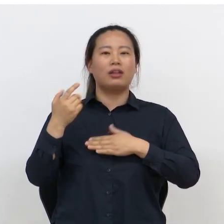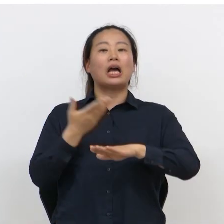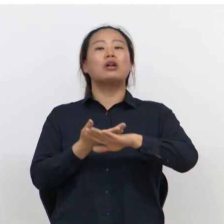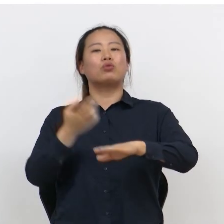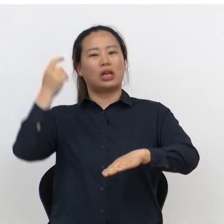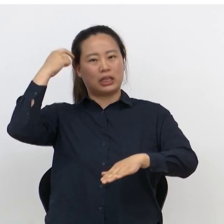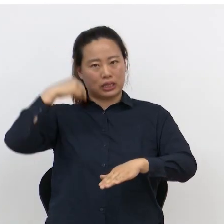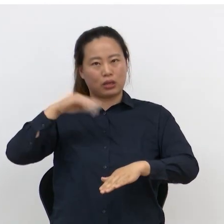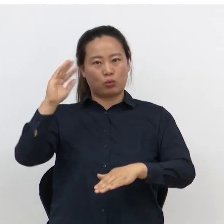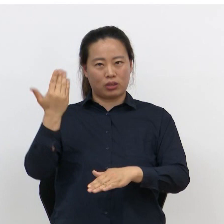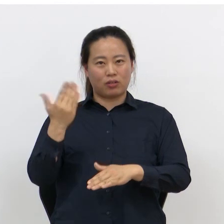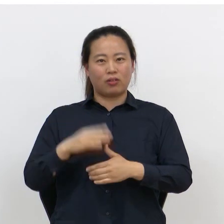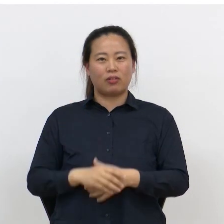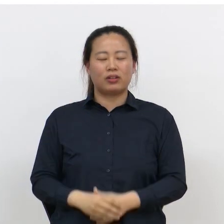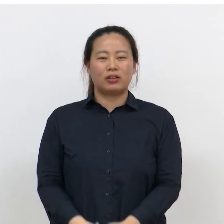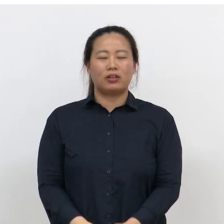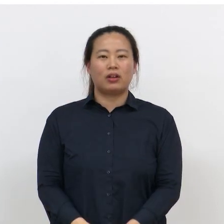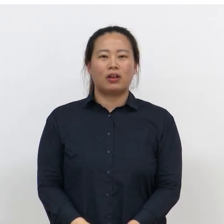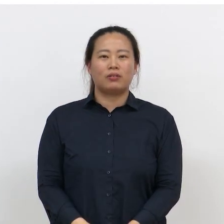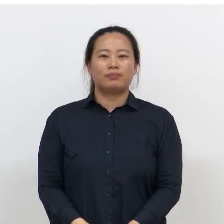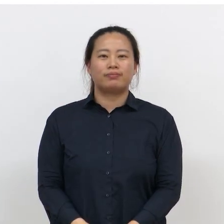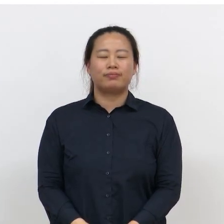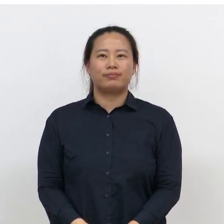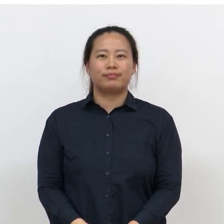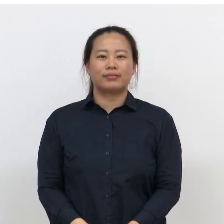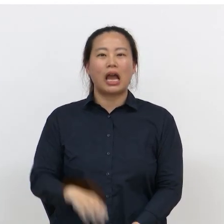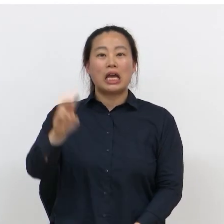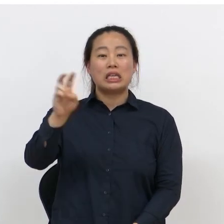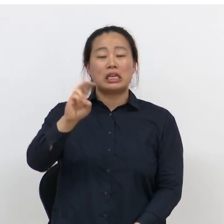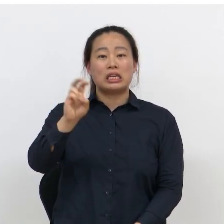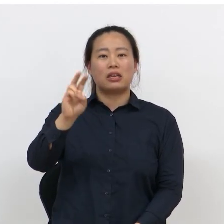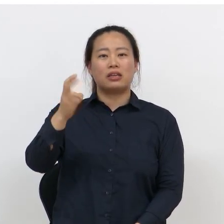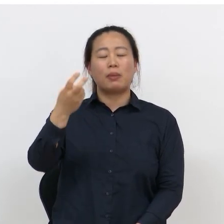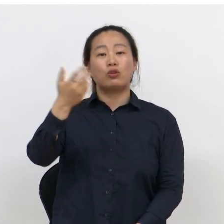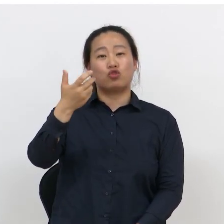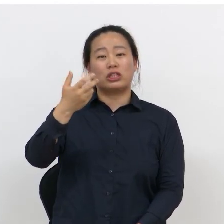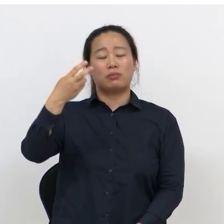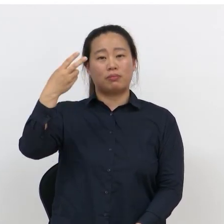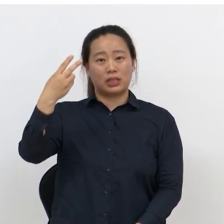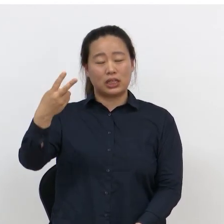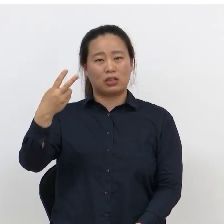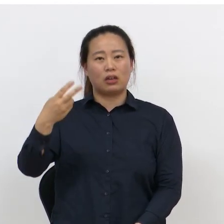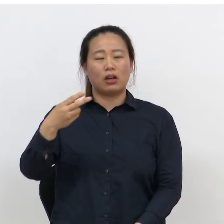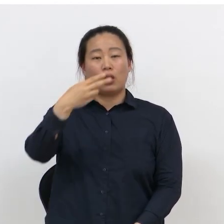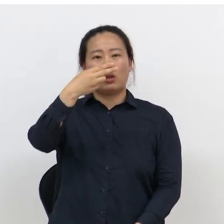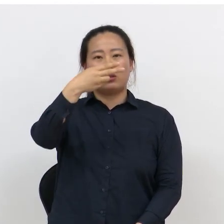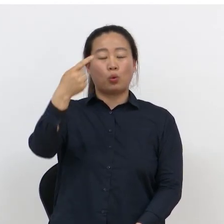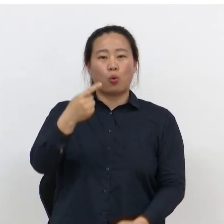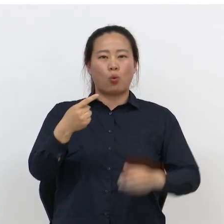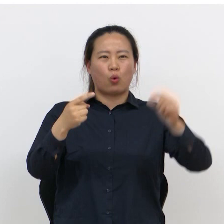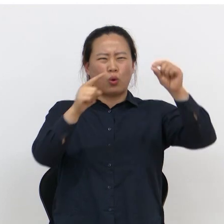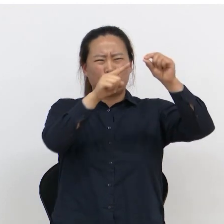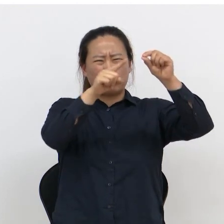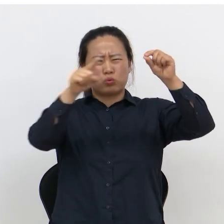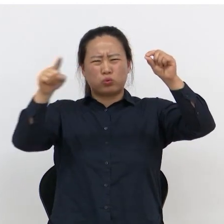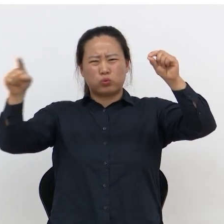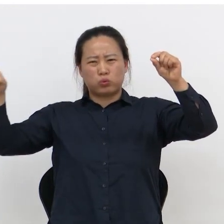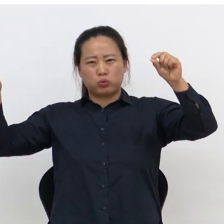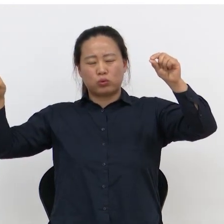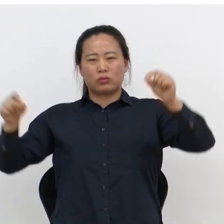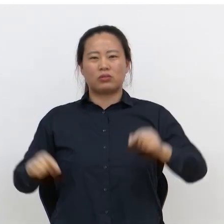것입니다. 자, 도 262Hz인데 배음이 전혀 없는 262Hz입니다.